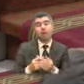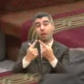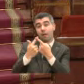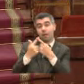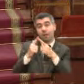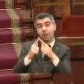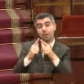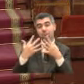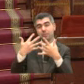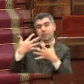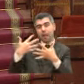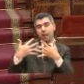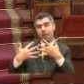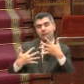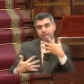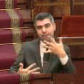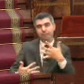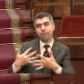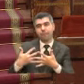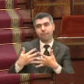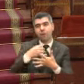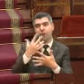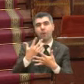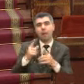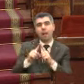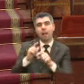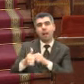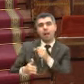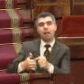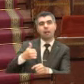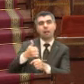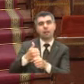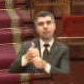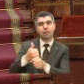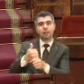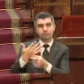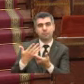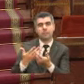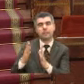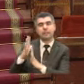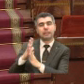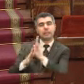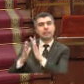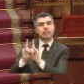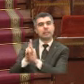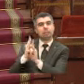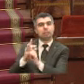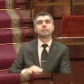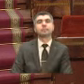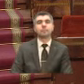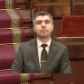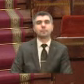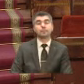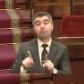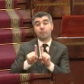ديال الامور اللي وقعت في السنوات الاخيره من هذه المساله ديال المتغير المناخي، وخاصه ان هذا